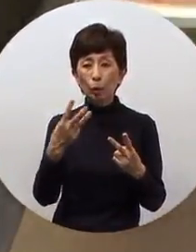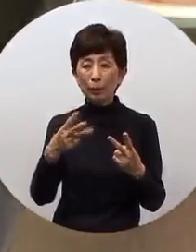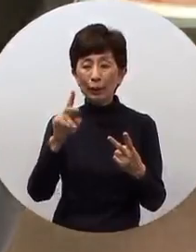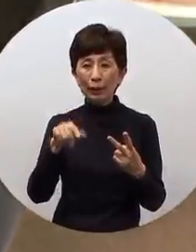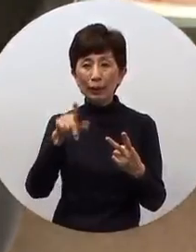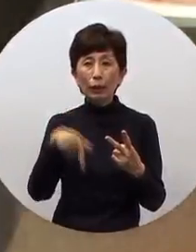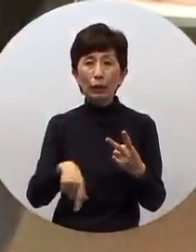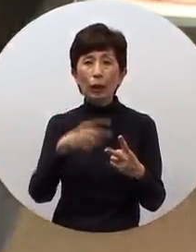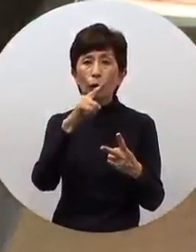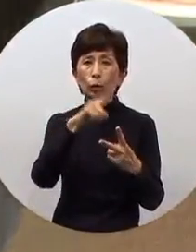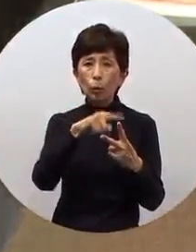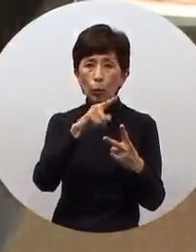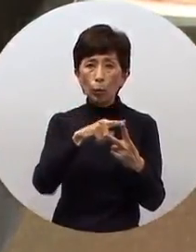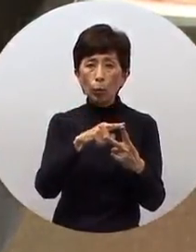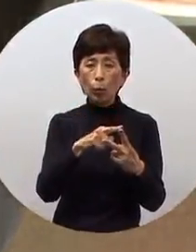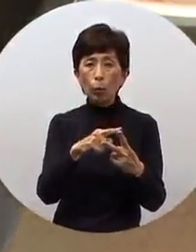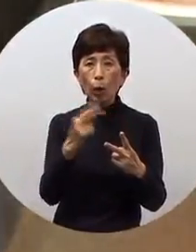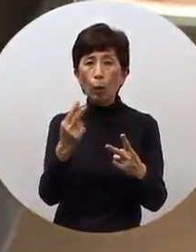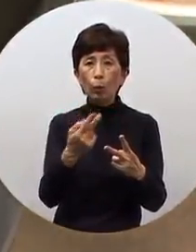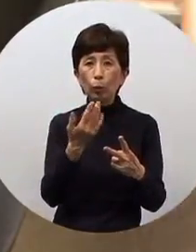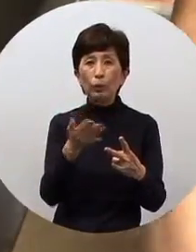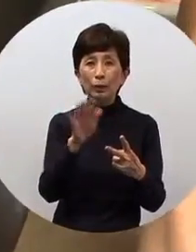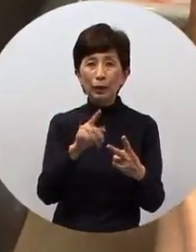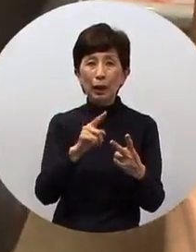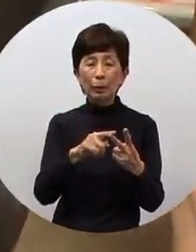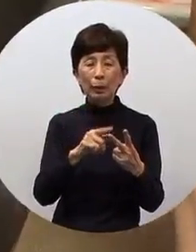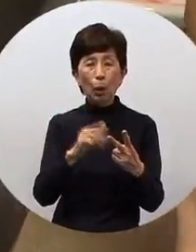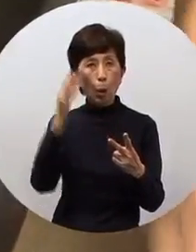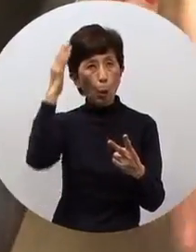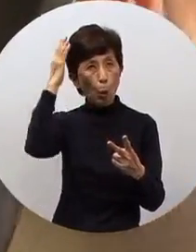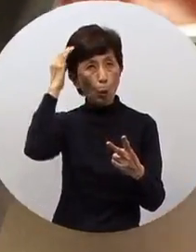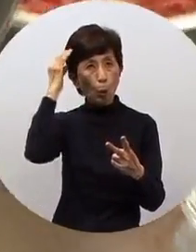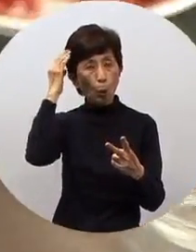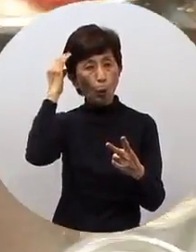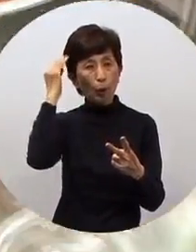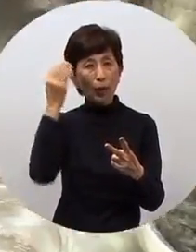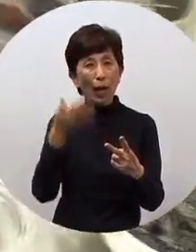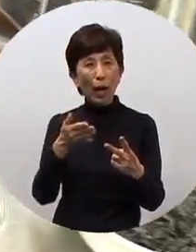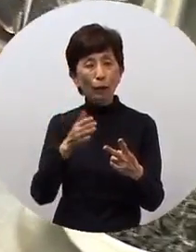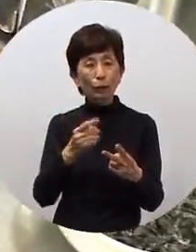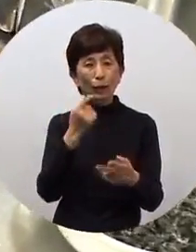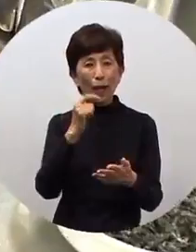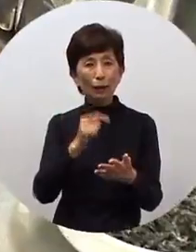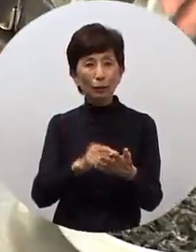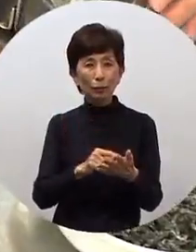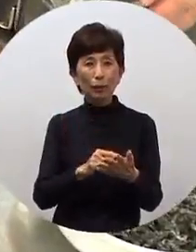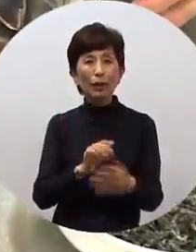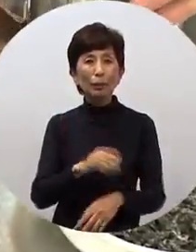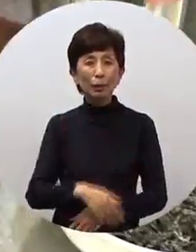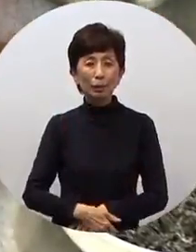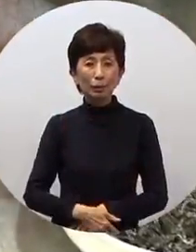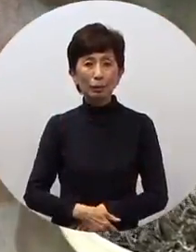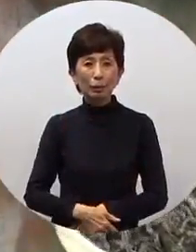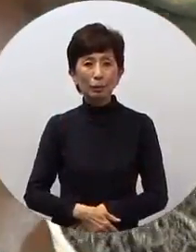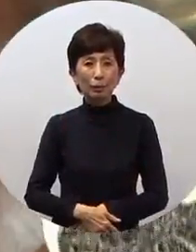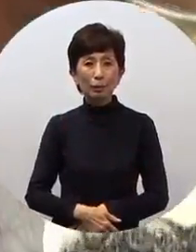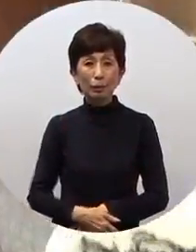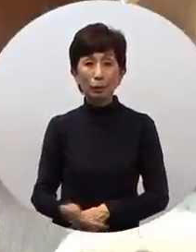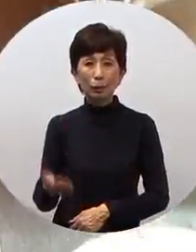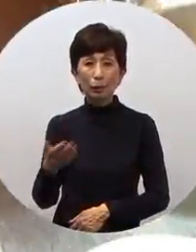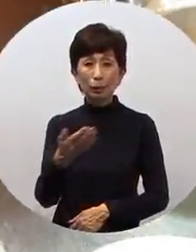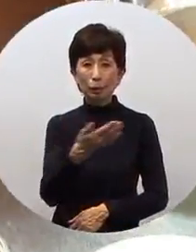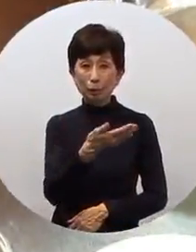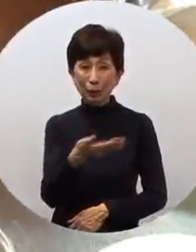ね。 はい、白だしは風味付けのために、みりんはおこげをつけやすくするために入れていきます。 はい、そしてお